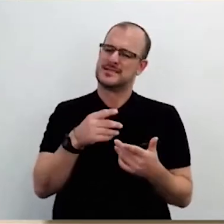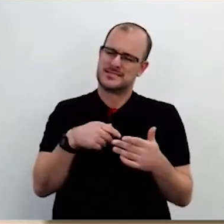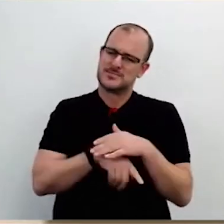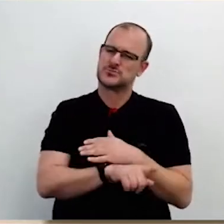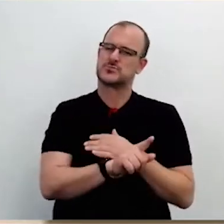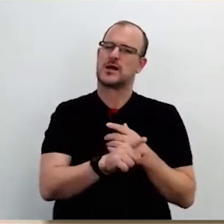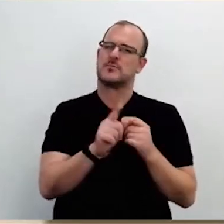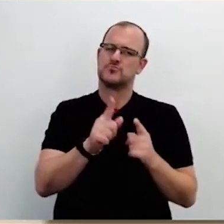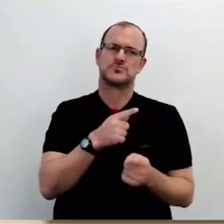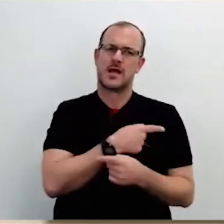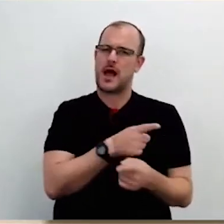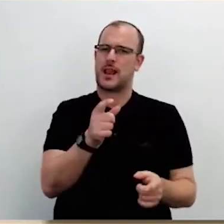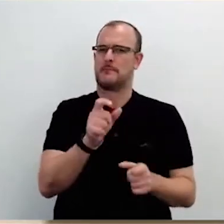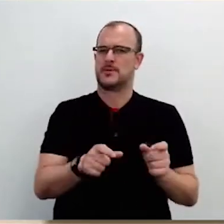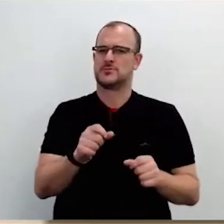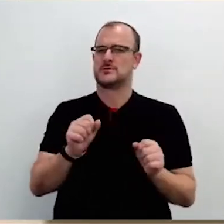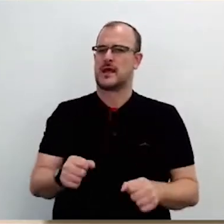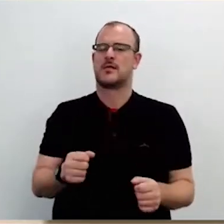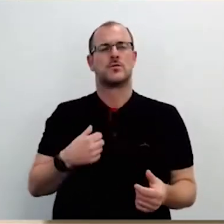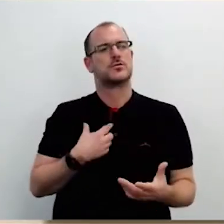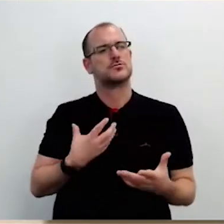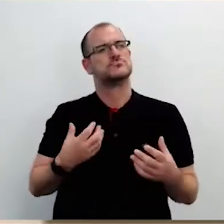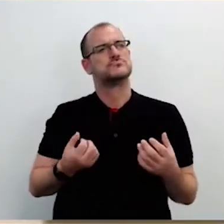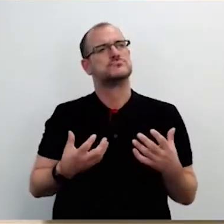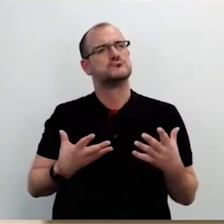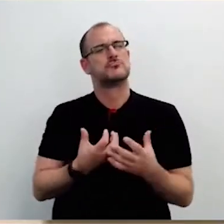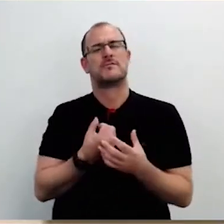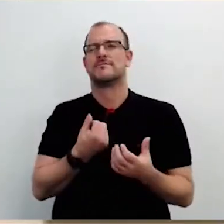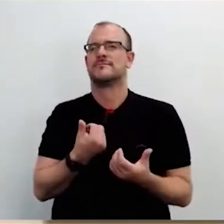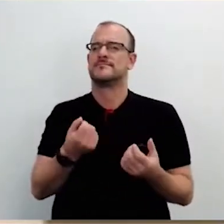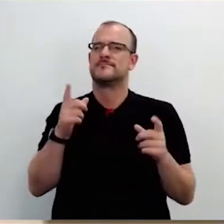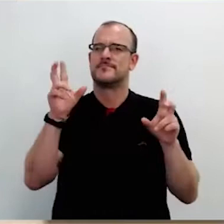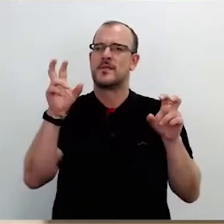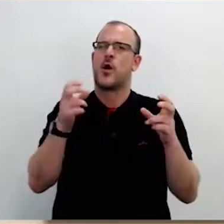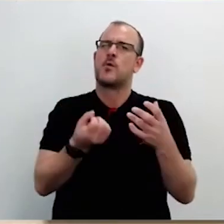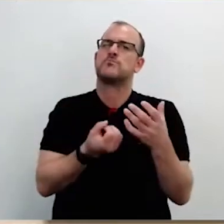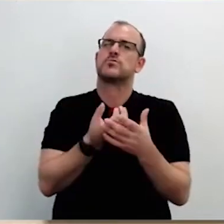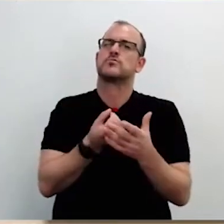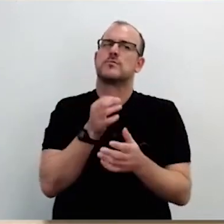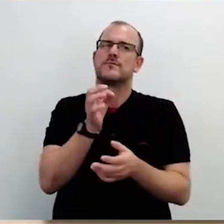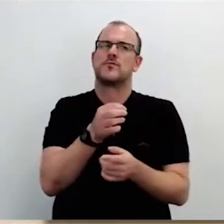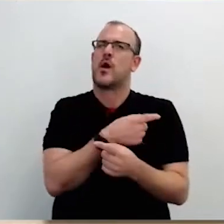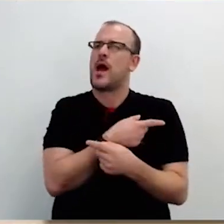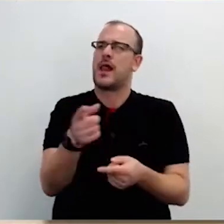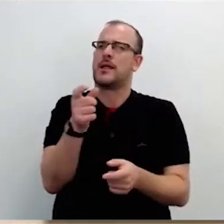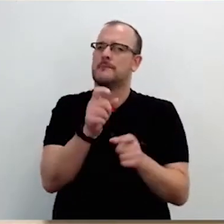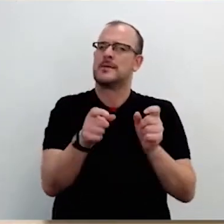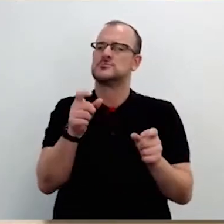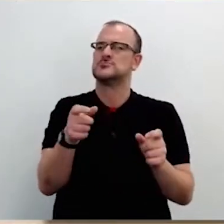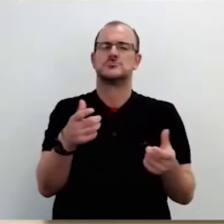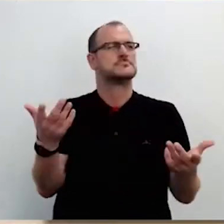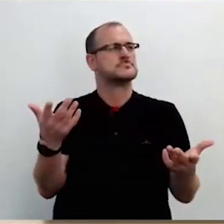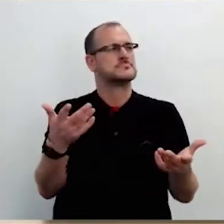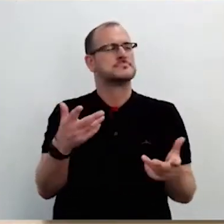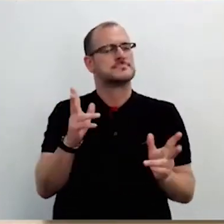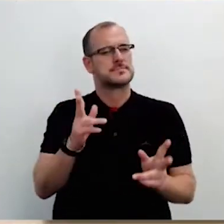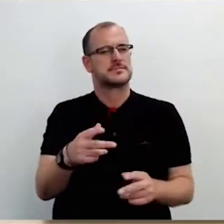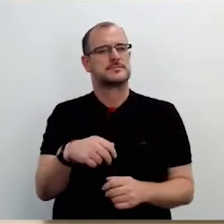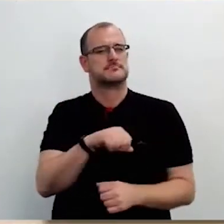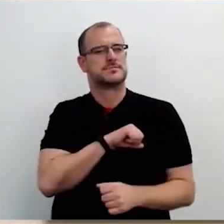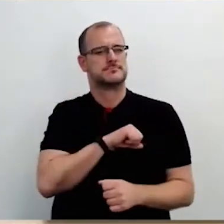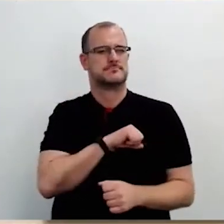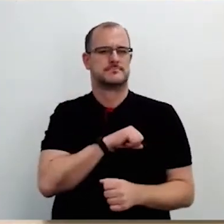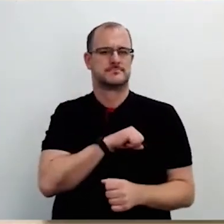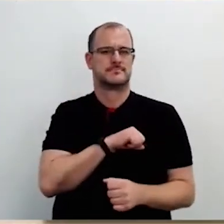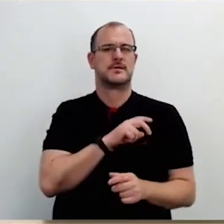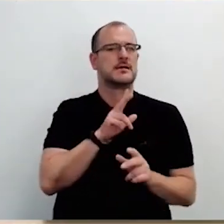ermöglichen und Produkte zu schaffen, die auch für jeden in der Gesellschaft dann am Ende des Tages so gestaltet sind, dass